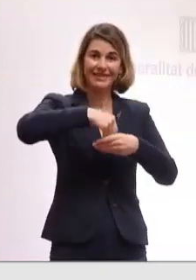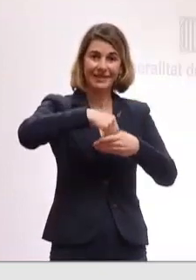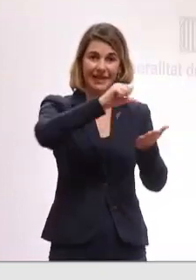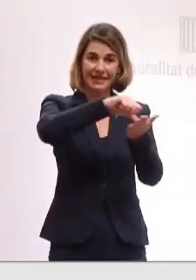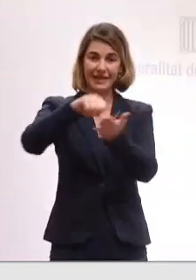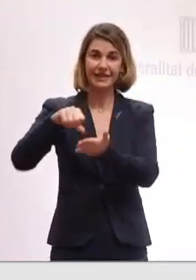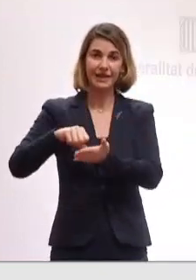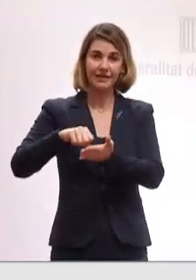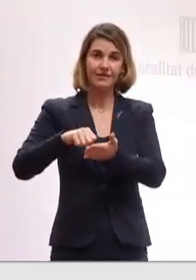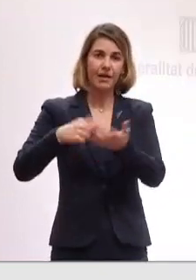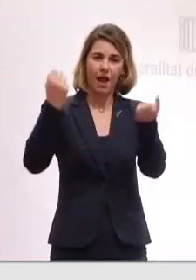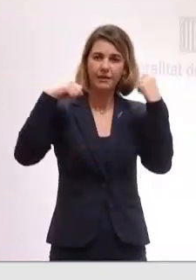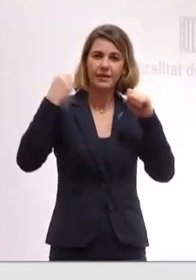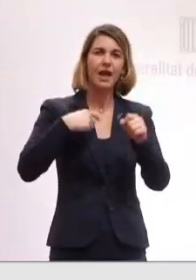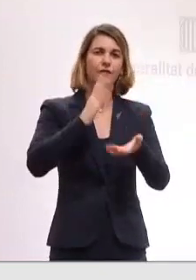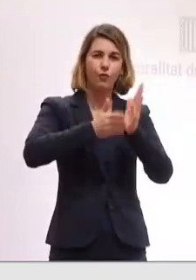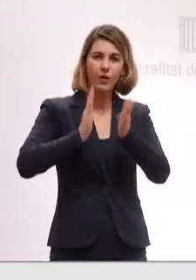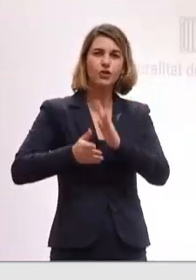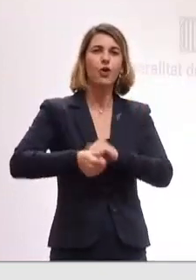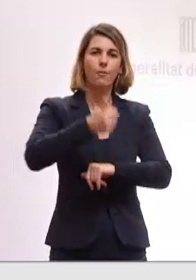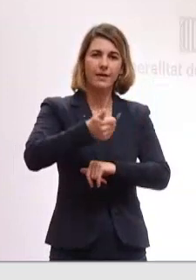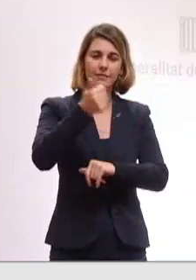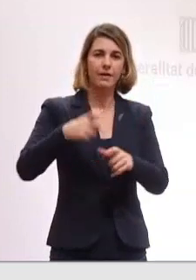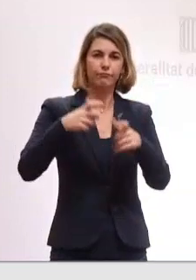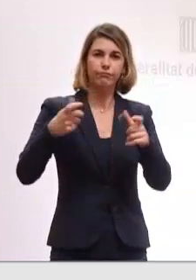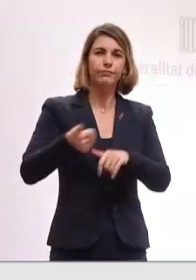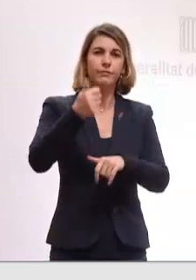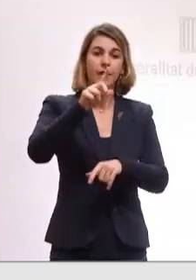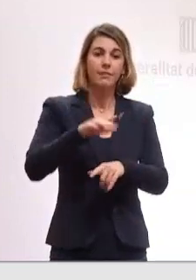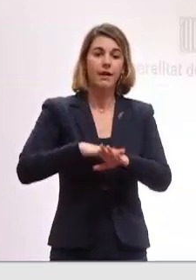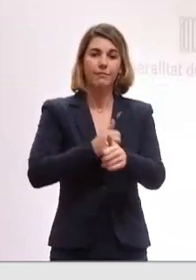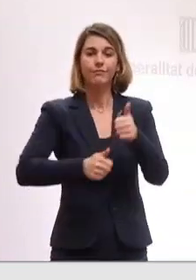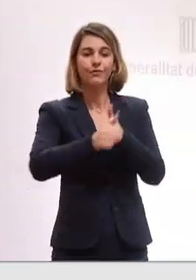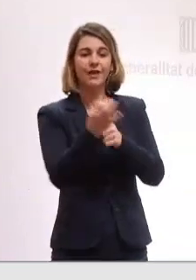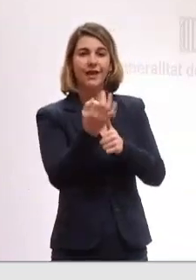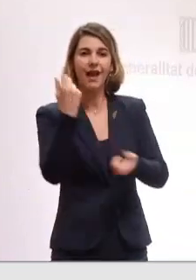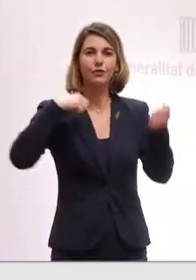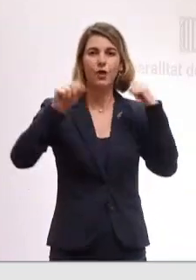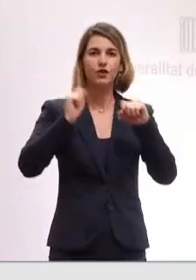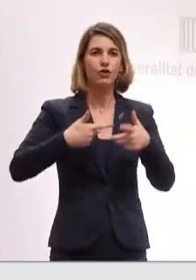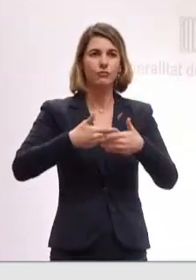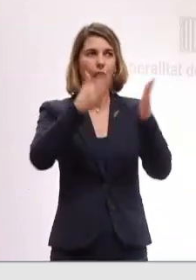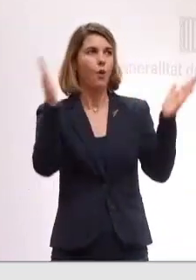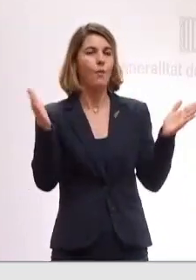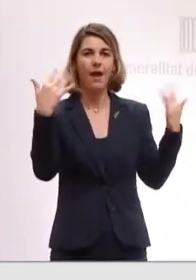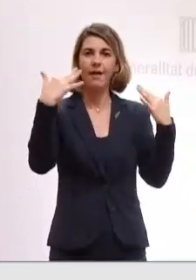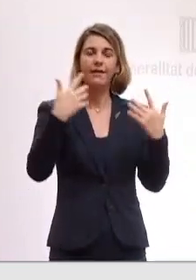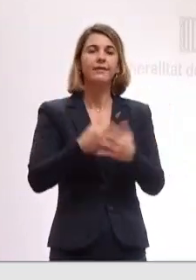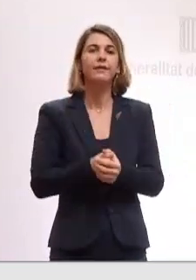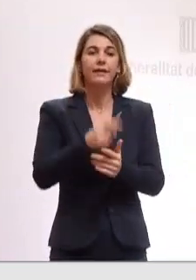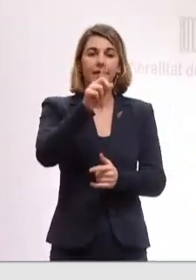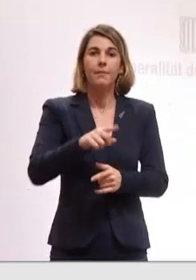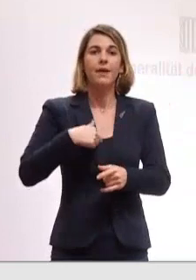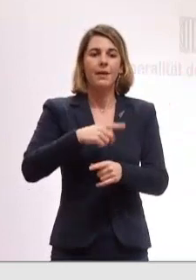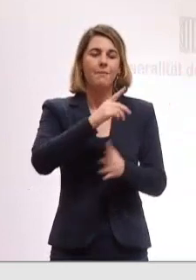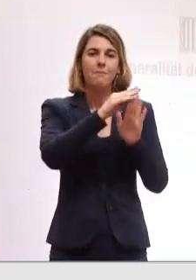hi ha més activitats i més formació, en què es prioritza també les actuacions en medi obert i les mesures penals